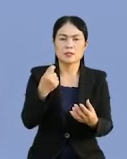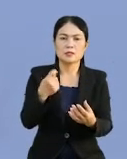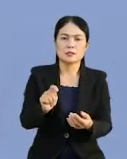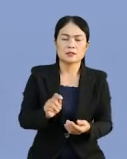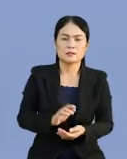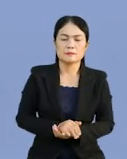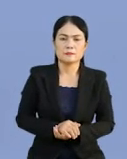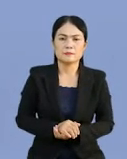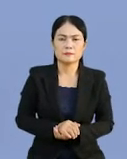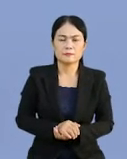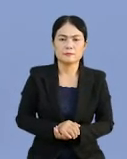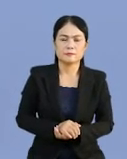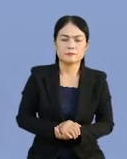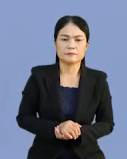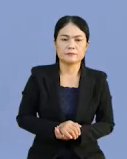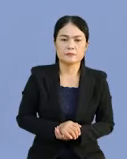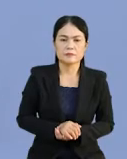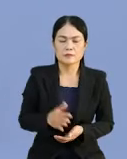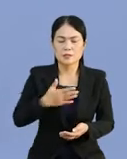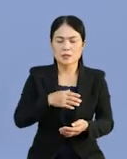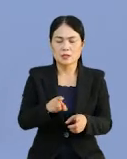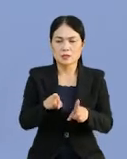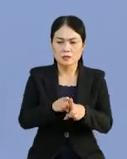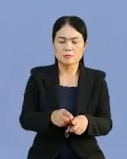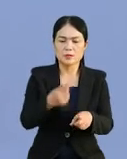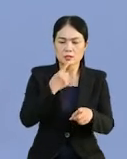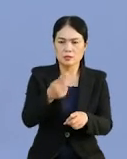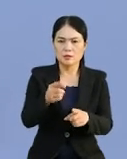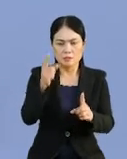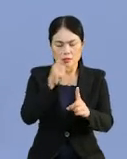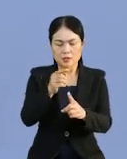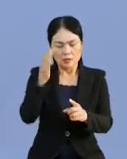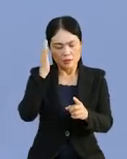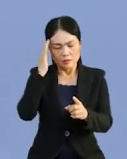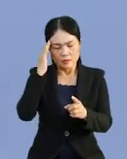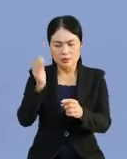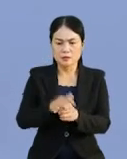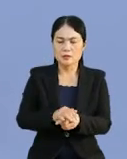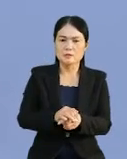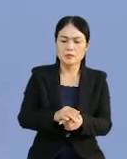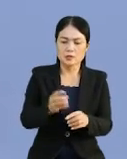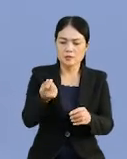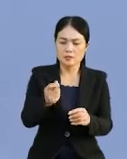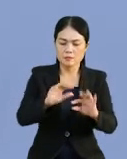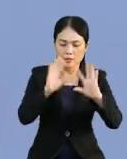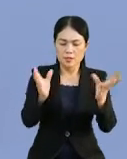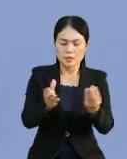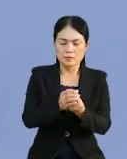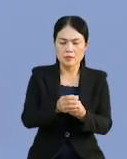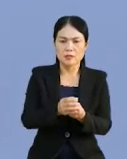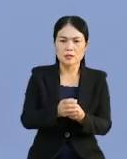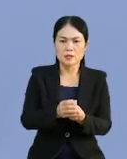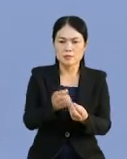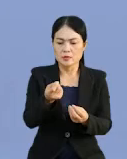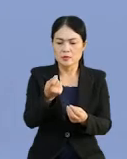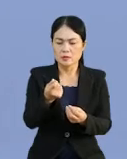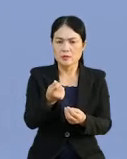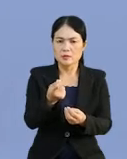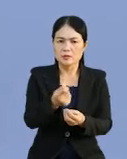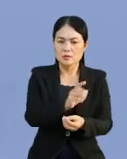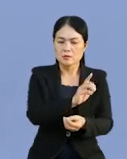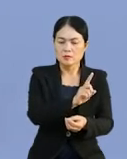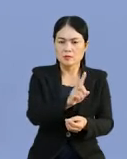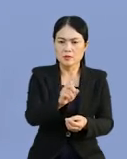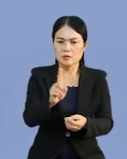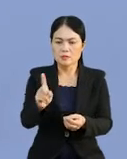riêng. Chà, chắc đôi nhà khu bàn bà chị ạ chắc. Nam bây chọn đăng đồng lấy bà xả rộp, cư dương trâu dương đồng lấy, nay cổ đạp bà ni mùi